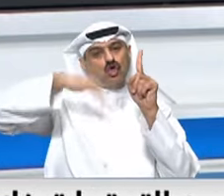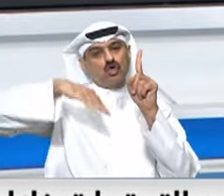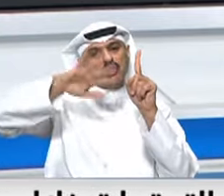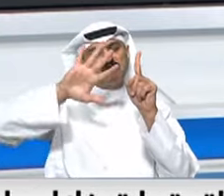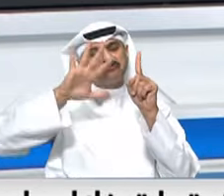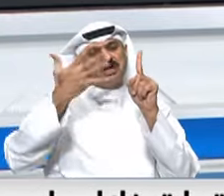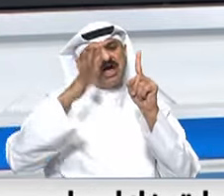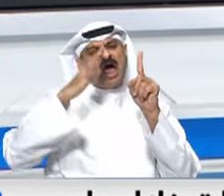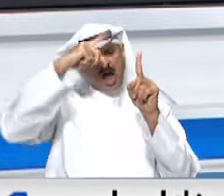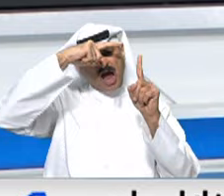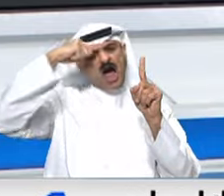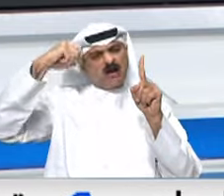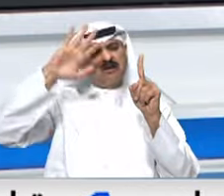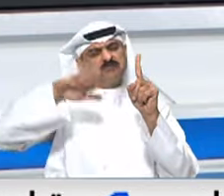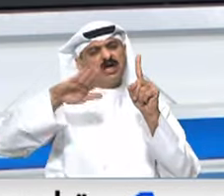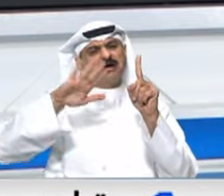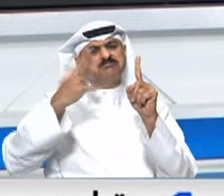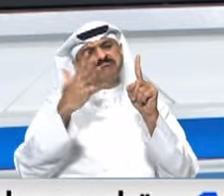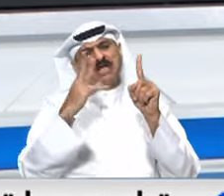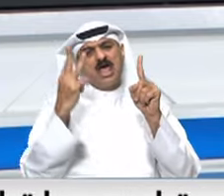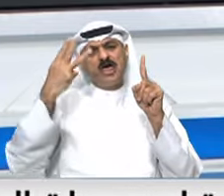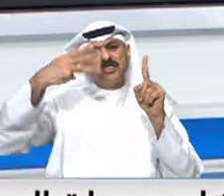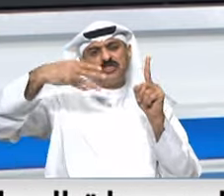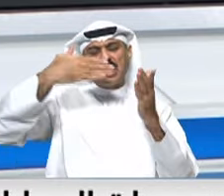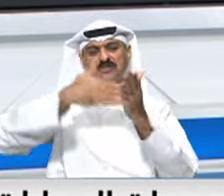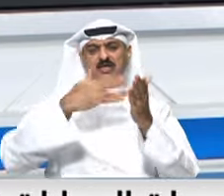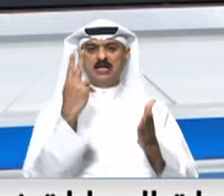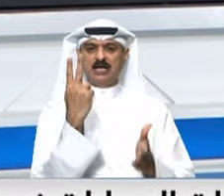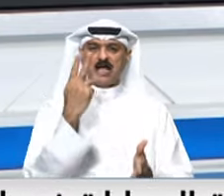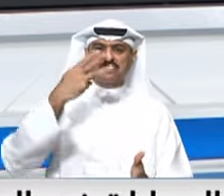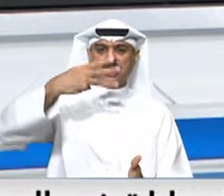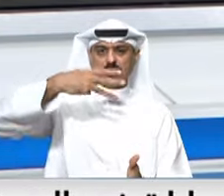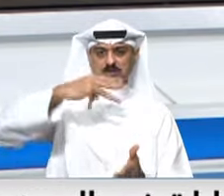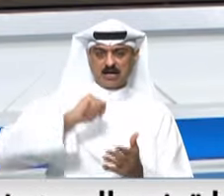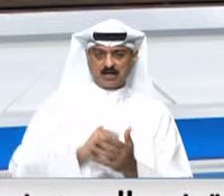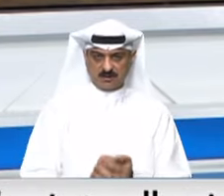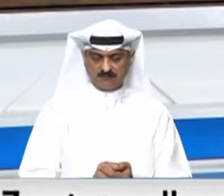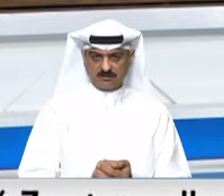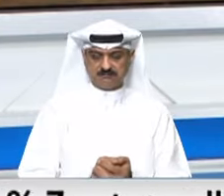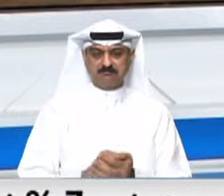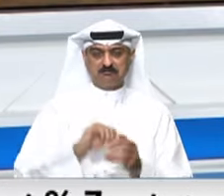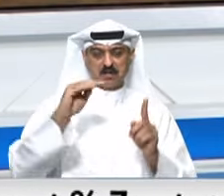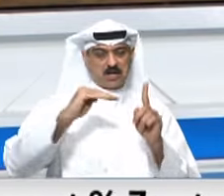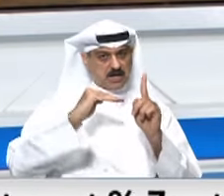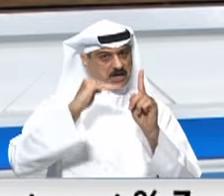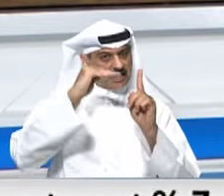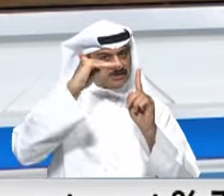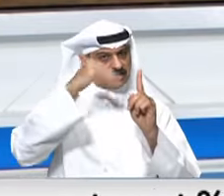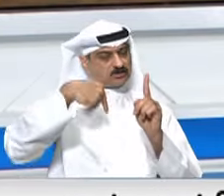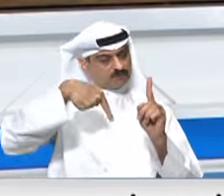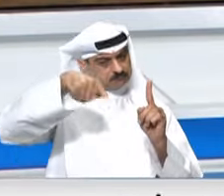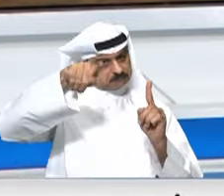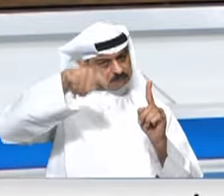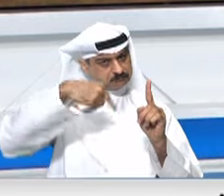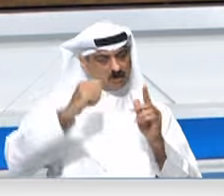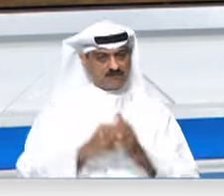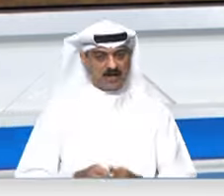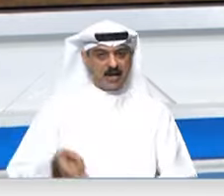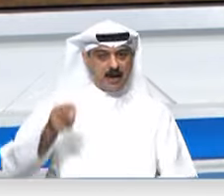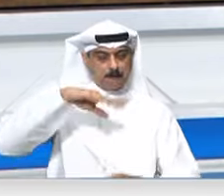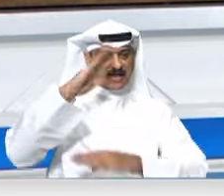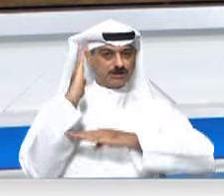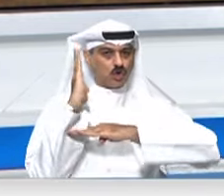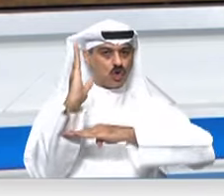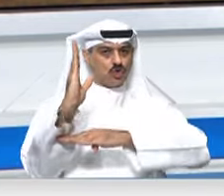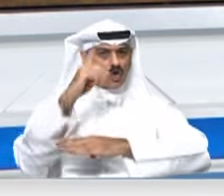والفجر ايضا حاره فتتراوح ما بين 30 الى 32 درجه مئويه وراح ترتفع خلال الايام القادمه منتصف نهار يوم الغد